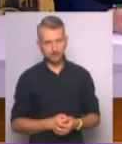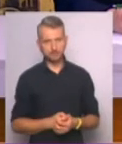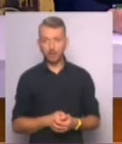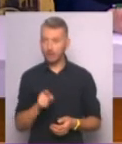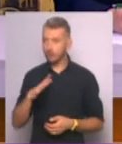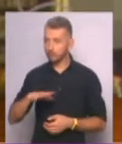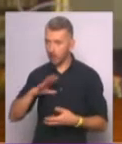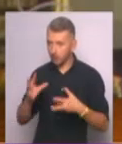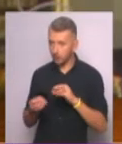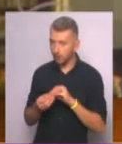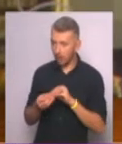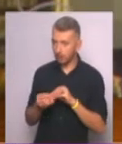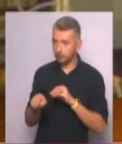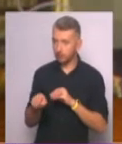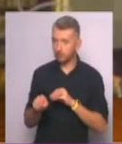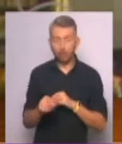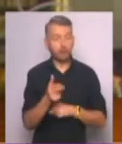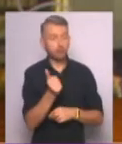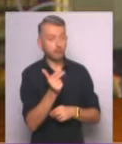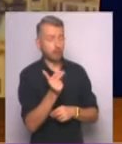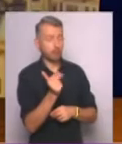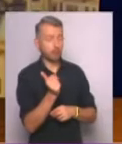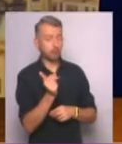чекаєте результати якого від цього розслідування? Так, так, так.